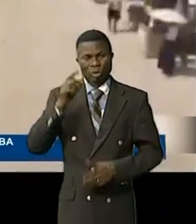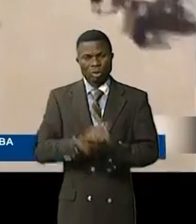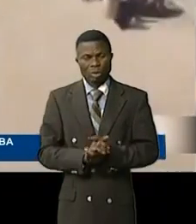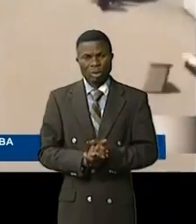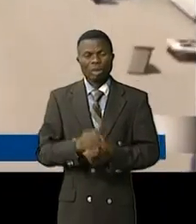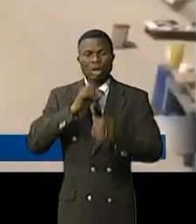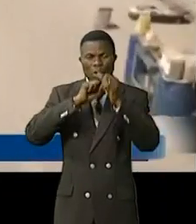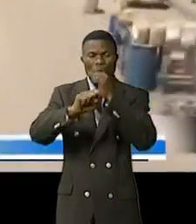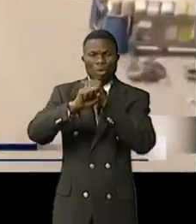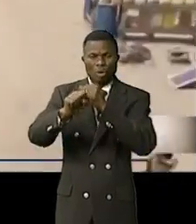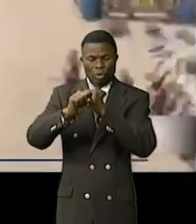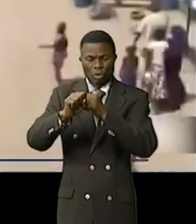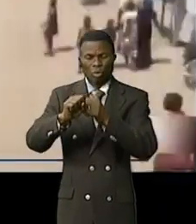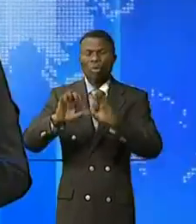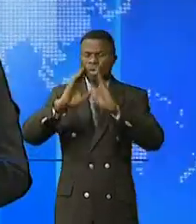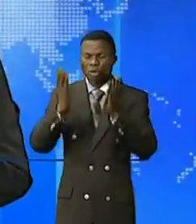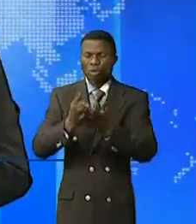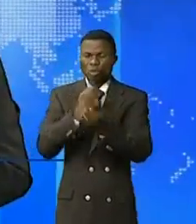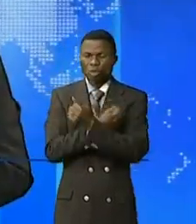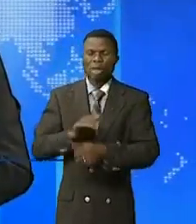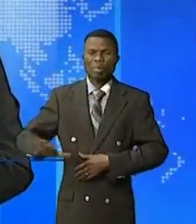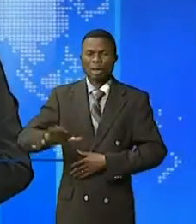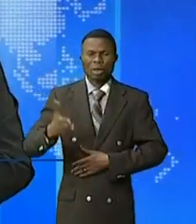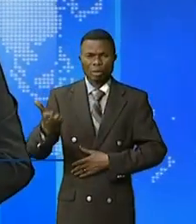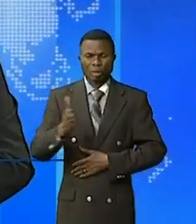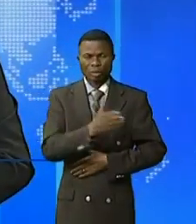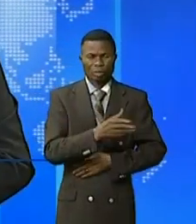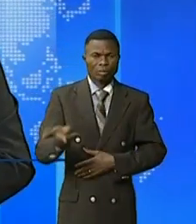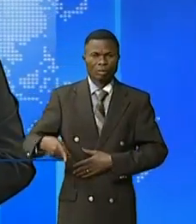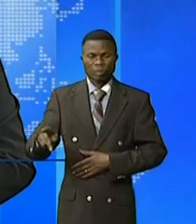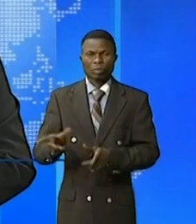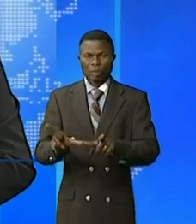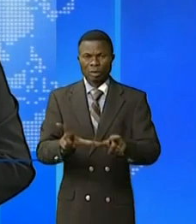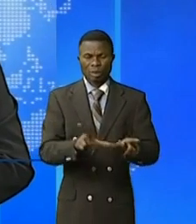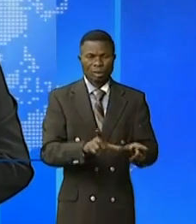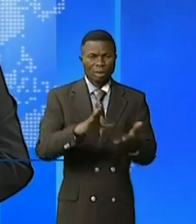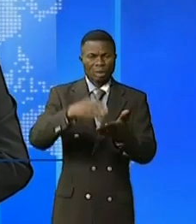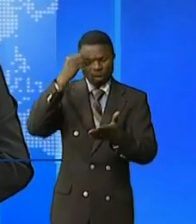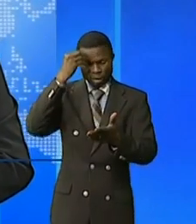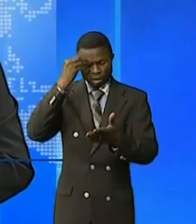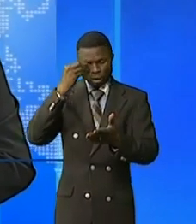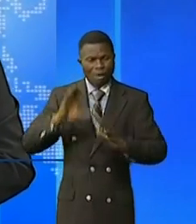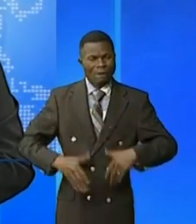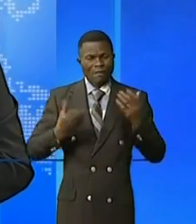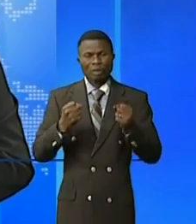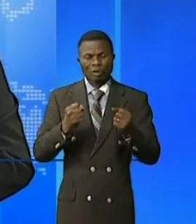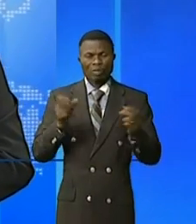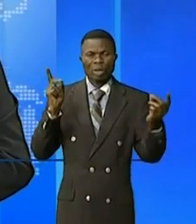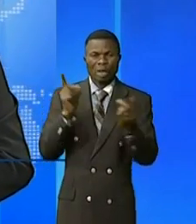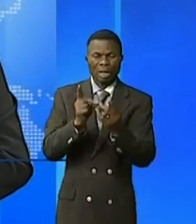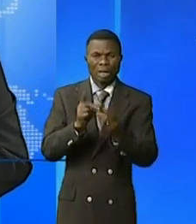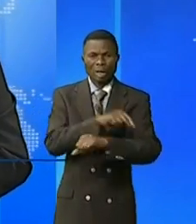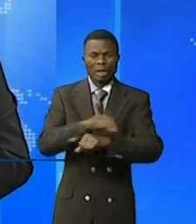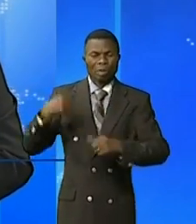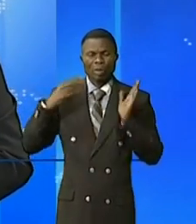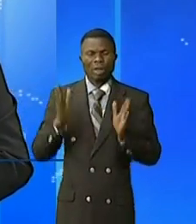cette campagne d'éveil patriotique. Et dans la province du Lualaba, les élèves ont pris d'assaut le gouvernorat pour faire